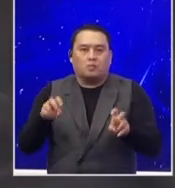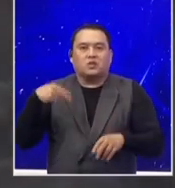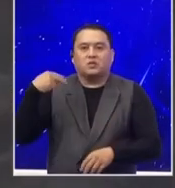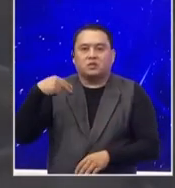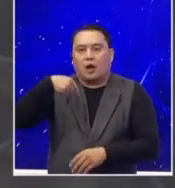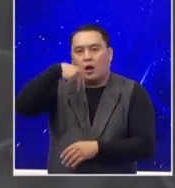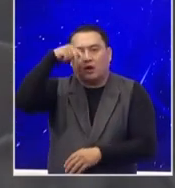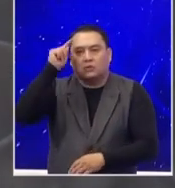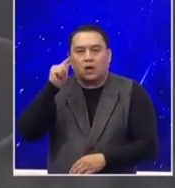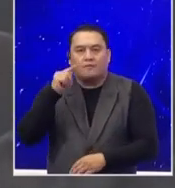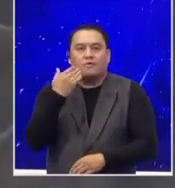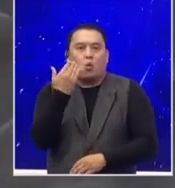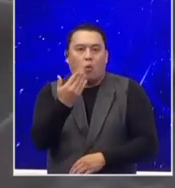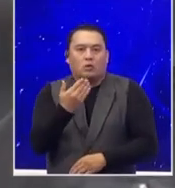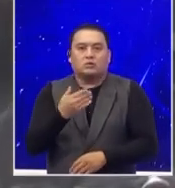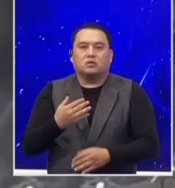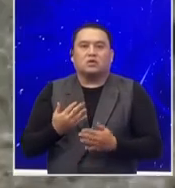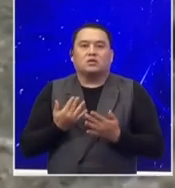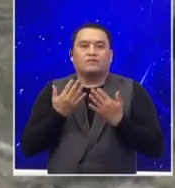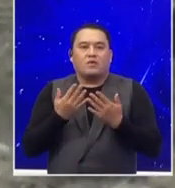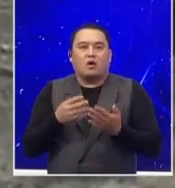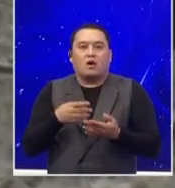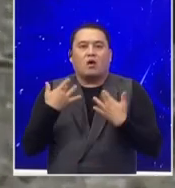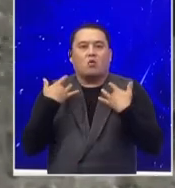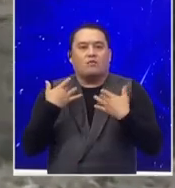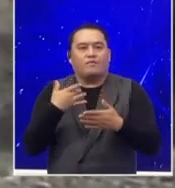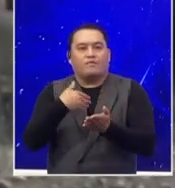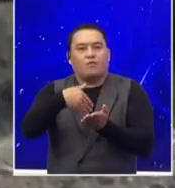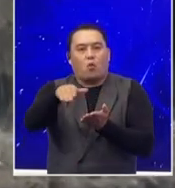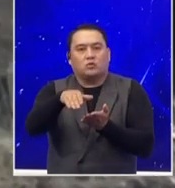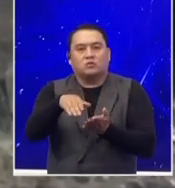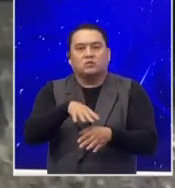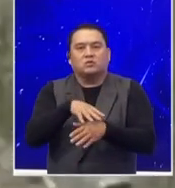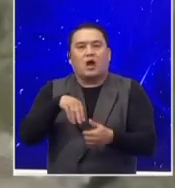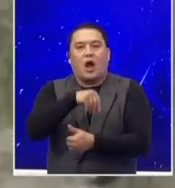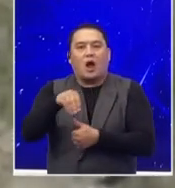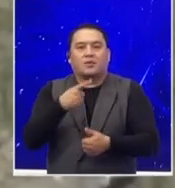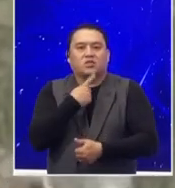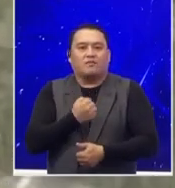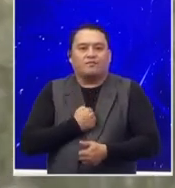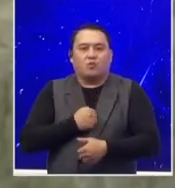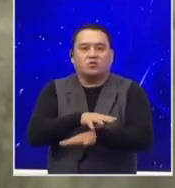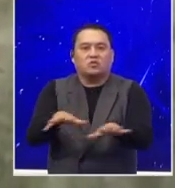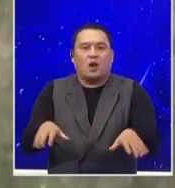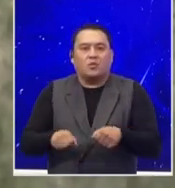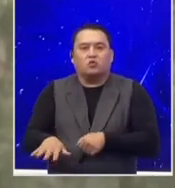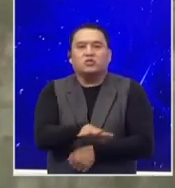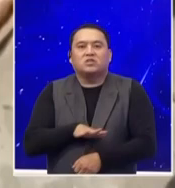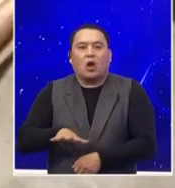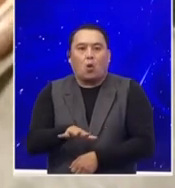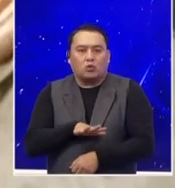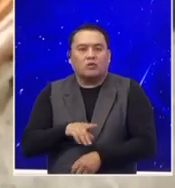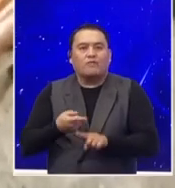Президент Азербайджана Ильхам Алиев настаивает на выводе армянских войск с оккупированных территорий. Власти Армении факт